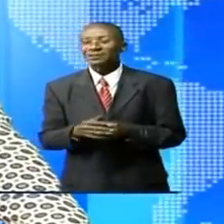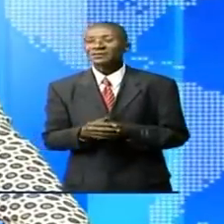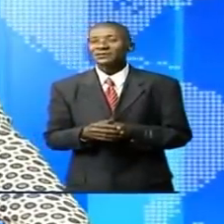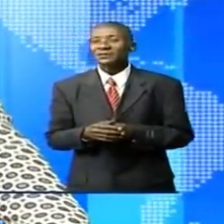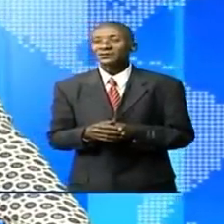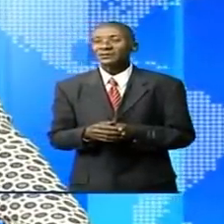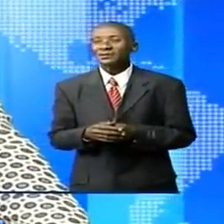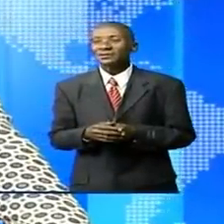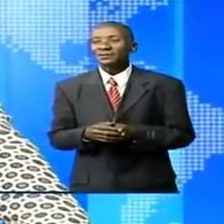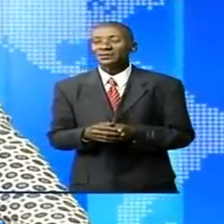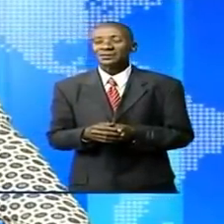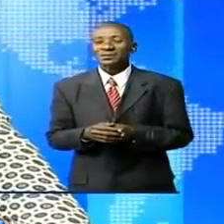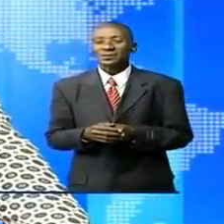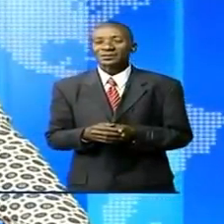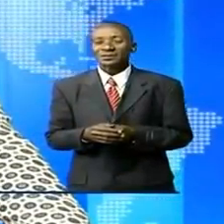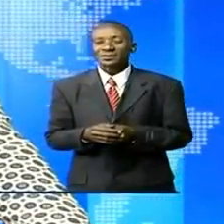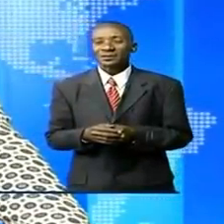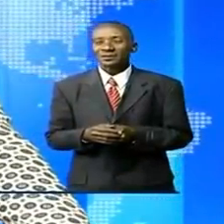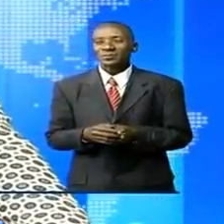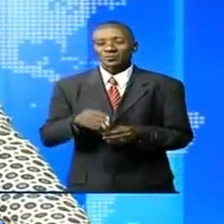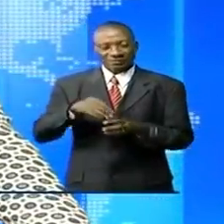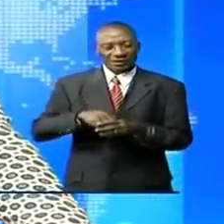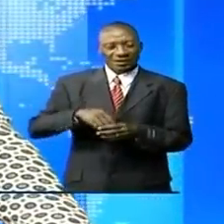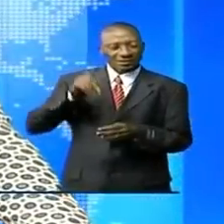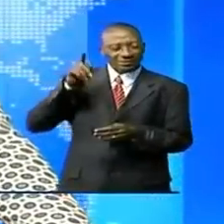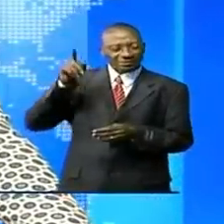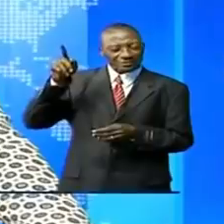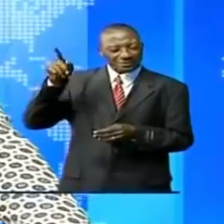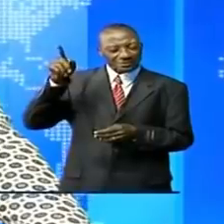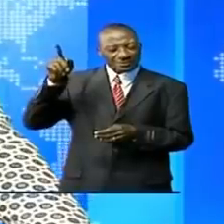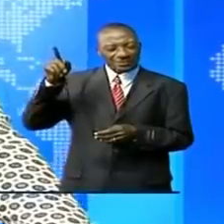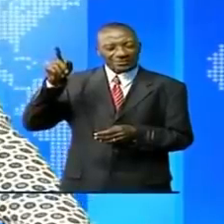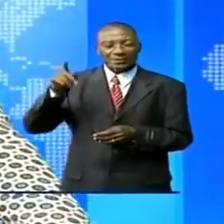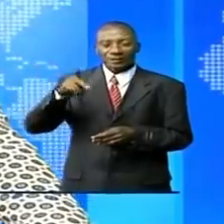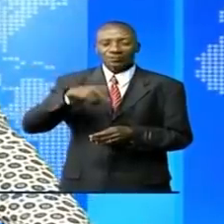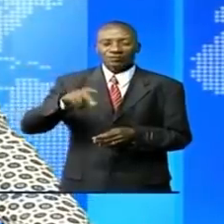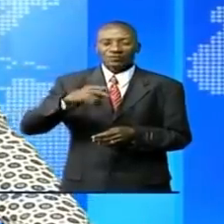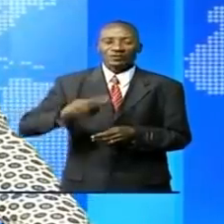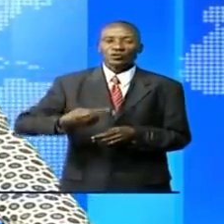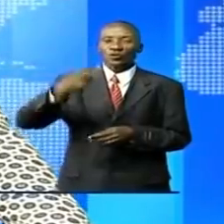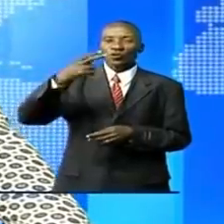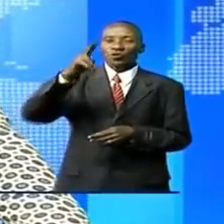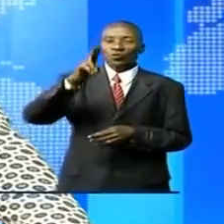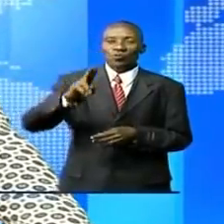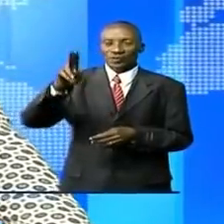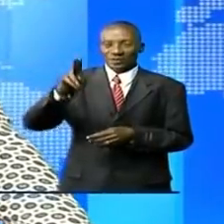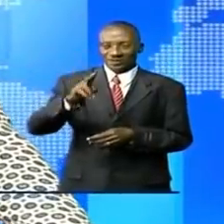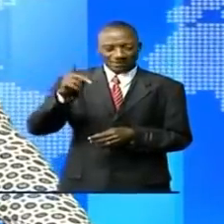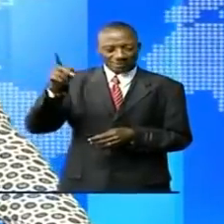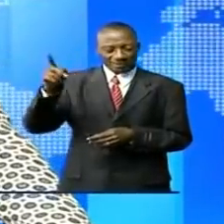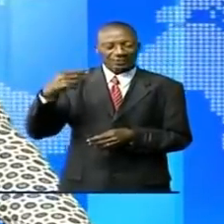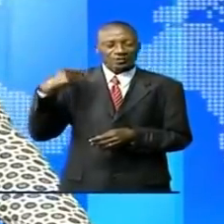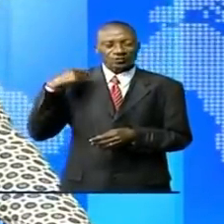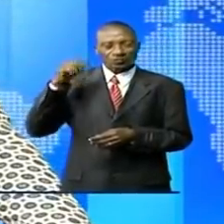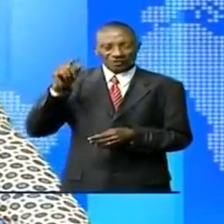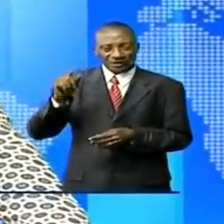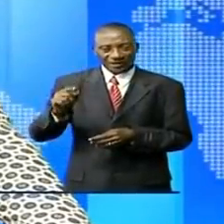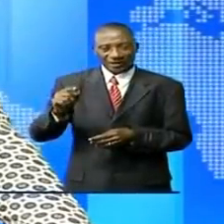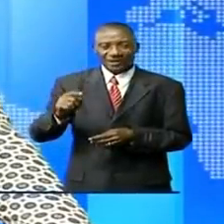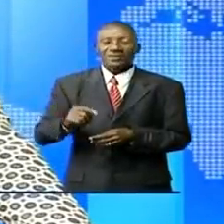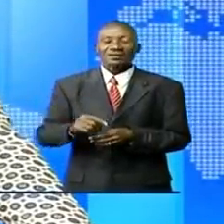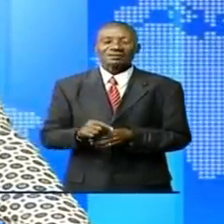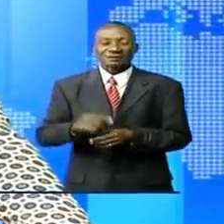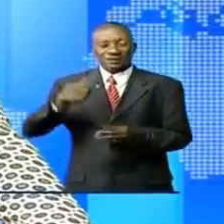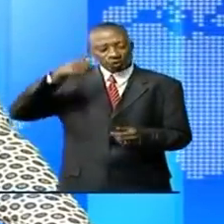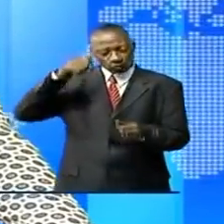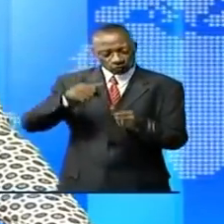Kisanga, décédé au mois de décembre de l'année dernière. C'était au cours d'un culte d'action de grâce au chef-lieu de la province, Jean-Pierre